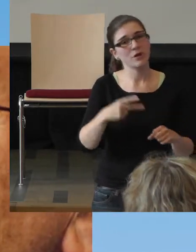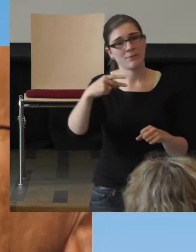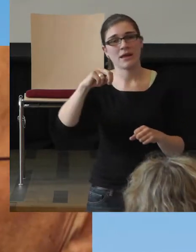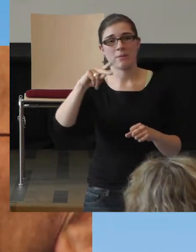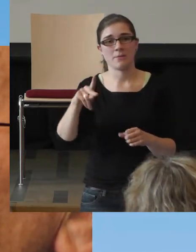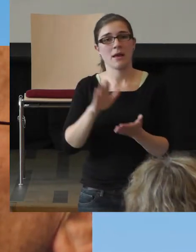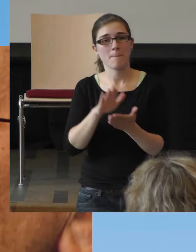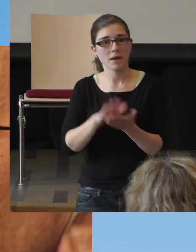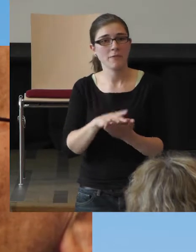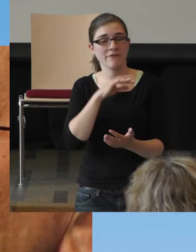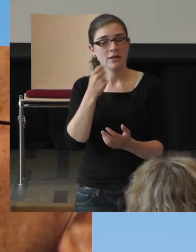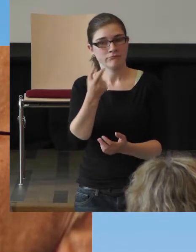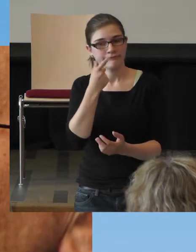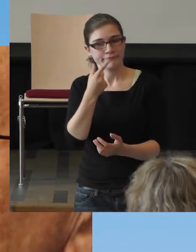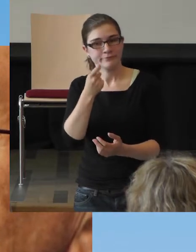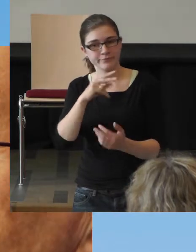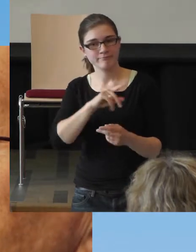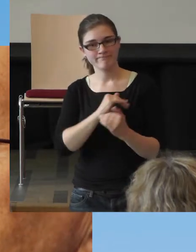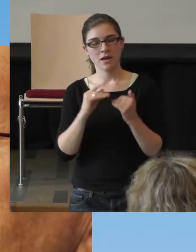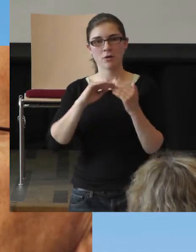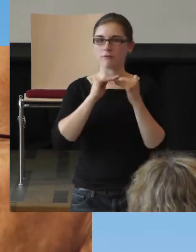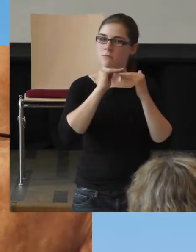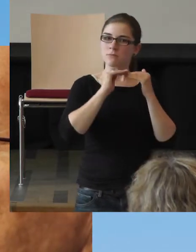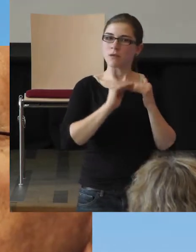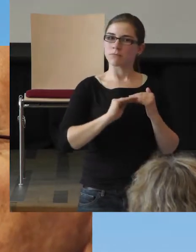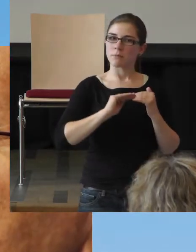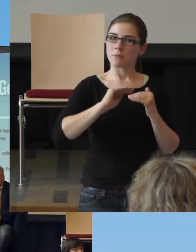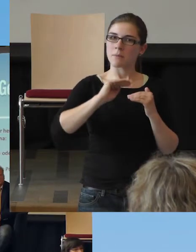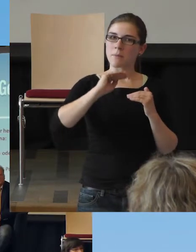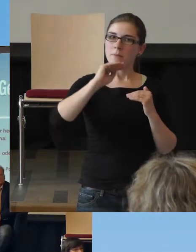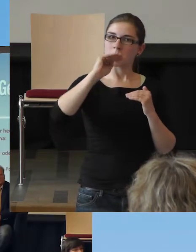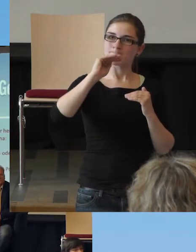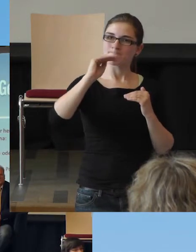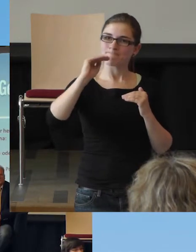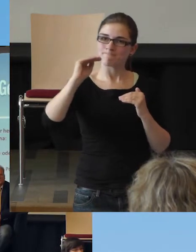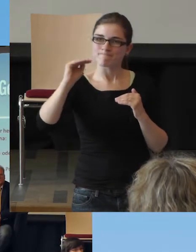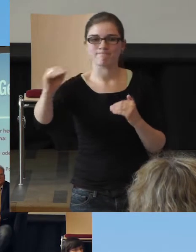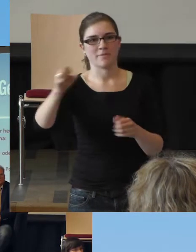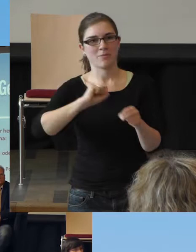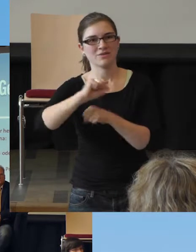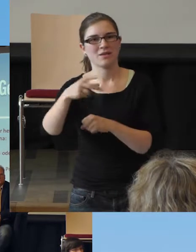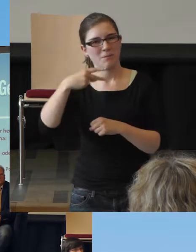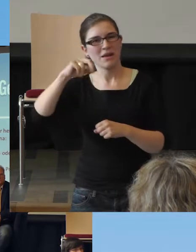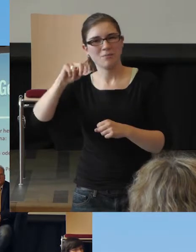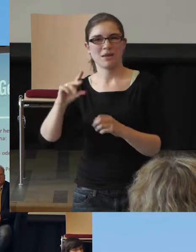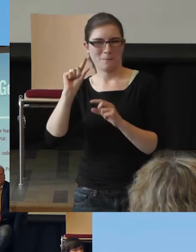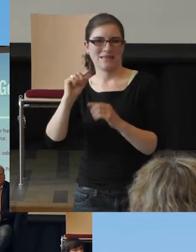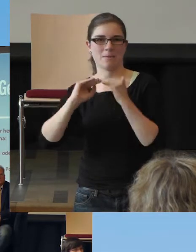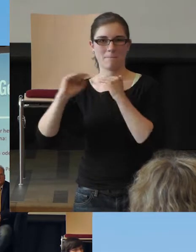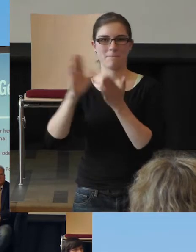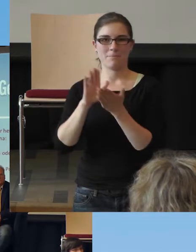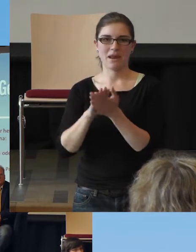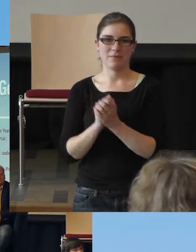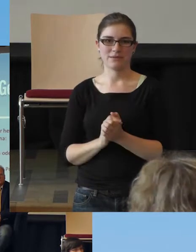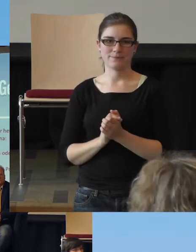bleiben, trotz dann Vitamin B12 Ersatz. Gleich in derselben Ecke noch eine Frage. Ja, guten